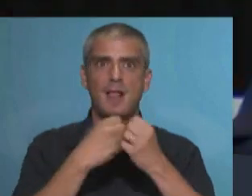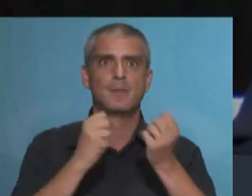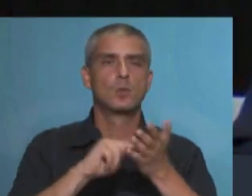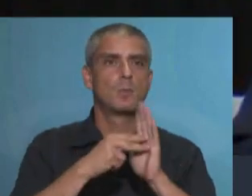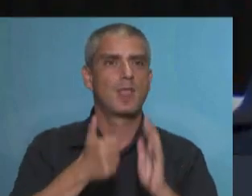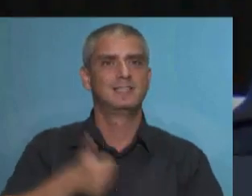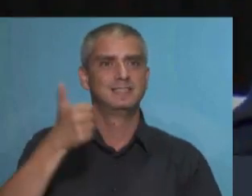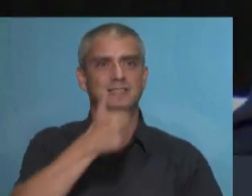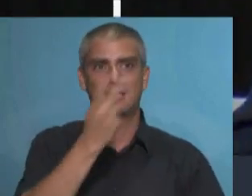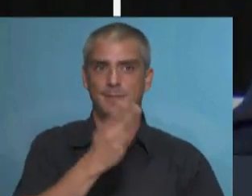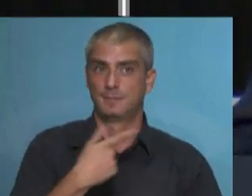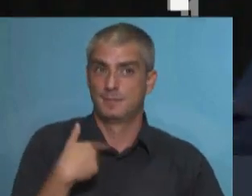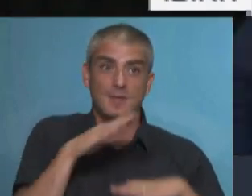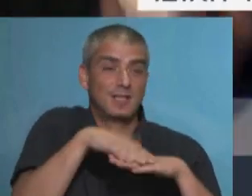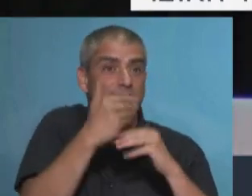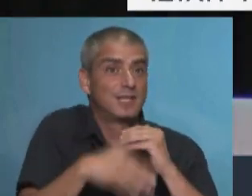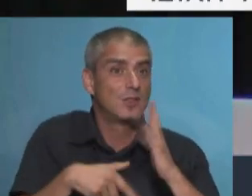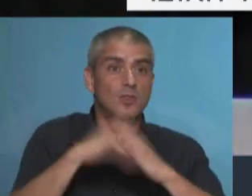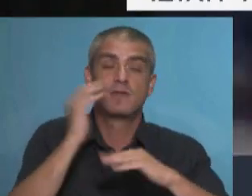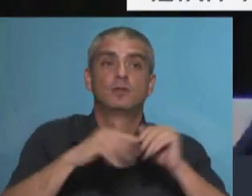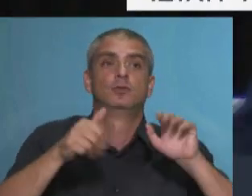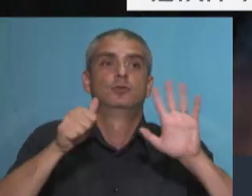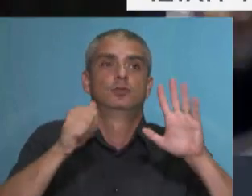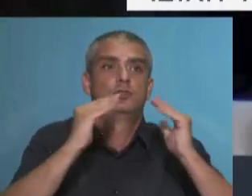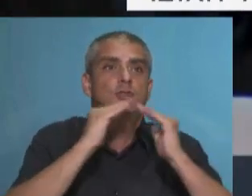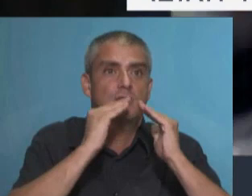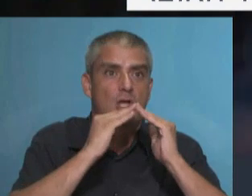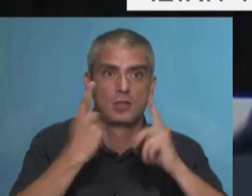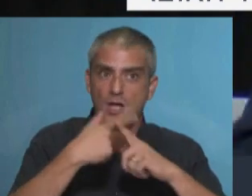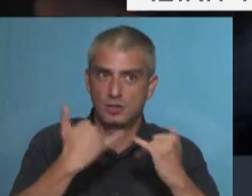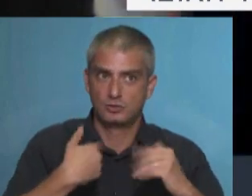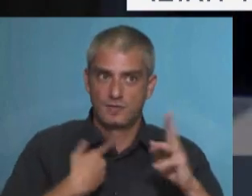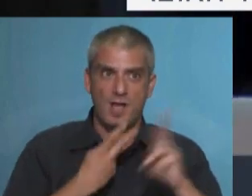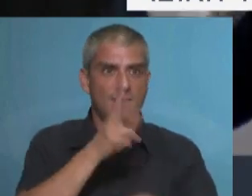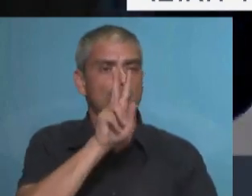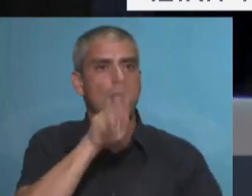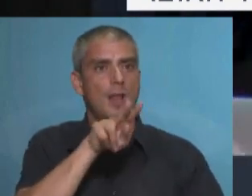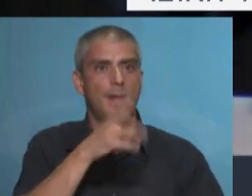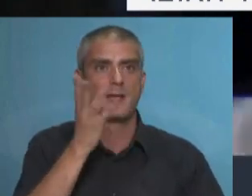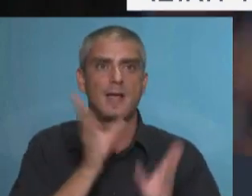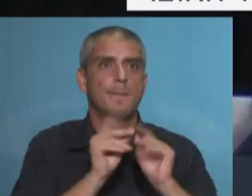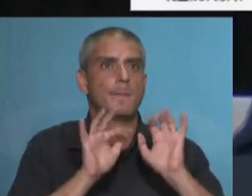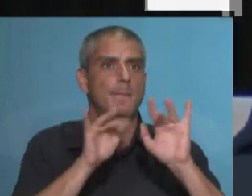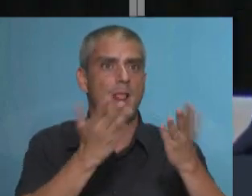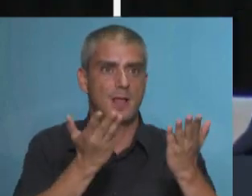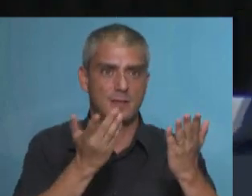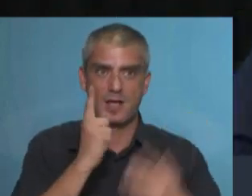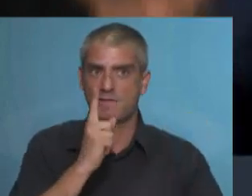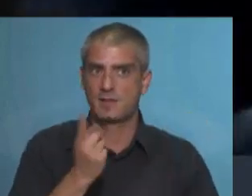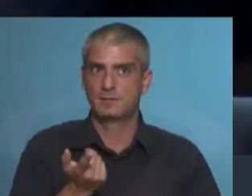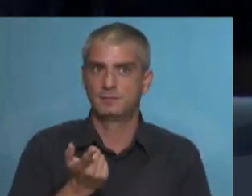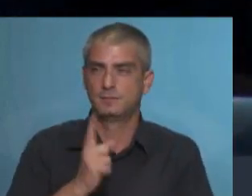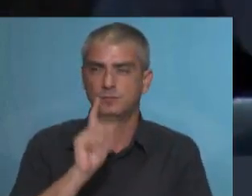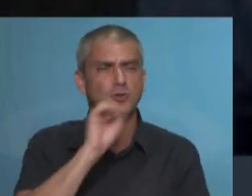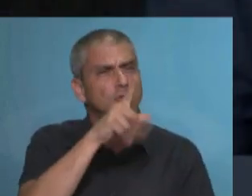השרים. בקדנציה האחרונה נבנו להם 6 יחידות דיור, עד עכשיו עברנו את ה-2,000 עם מיליארדים, אבל מי